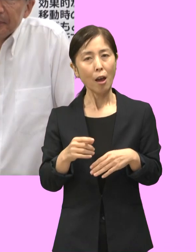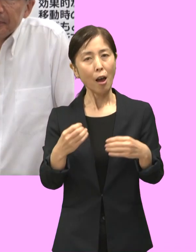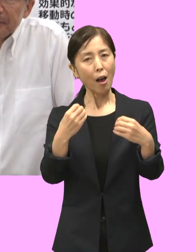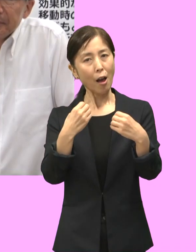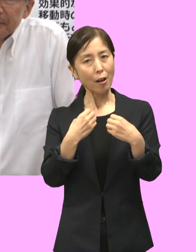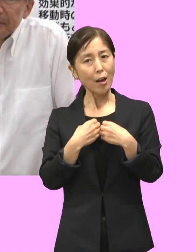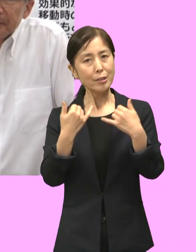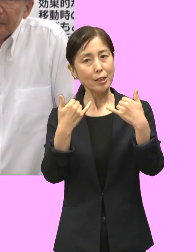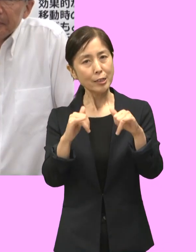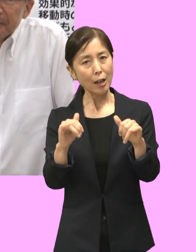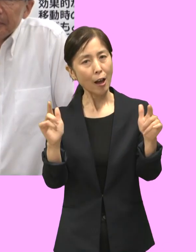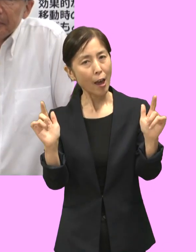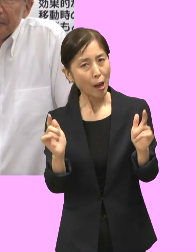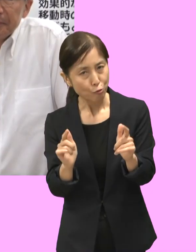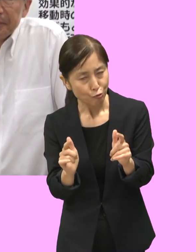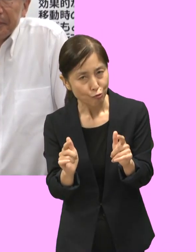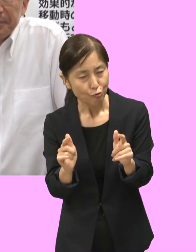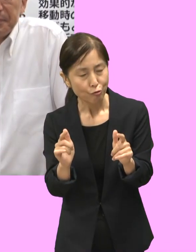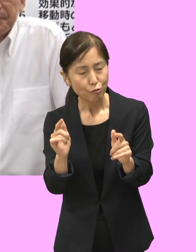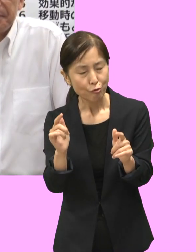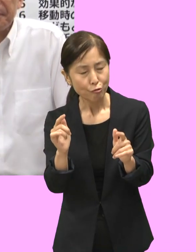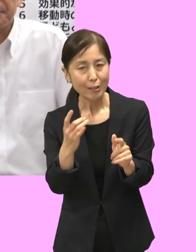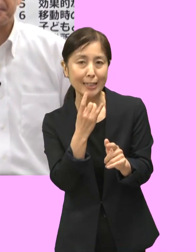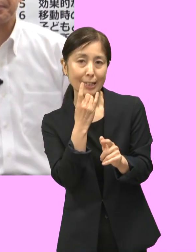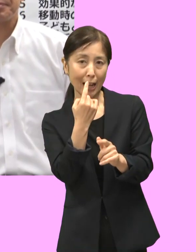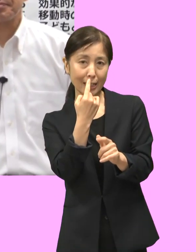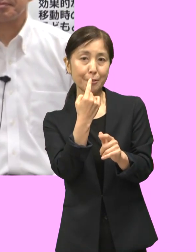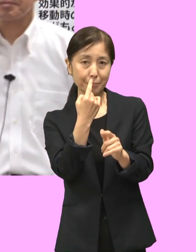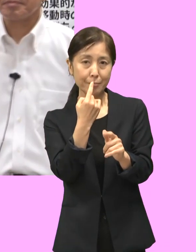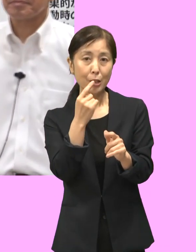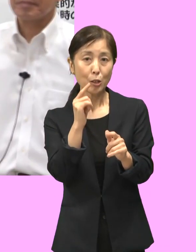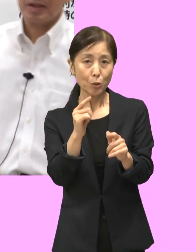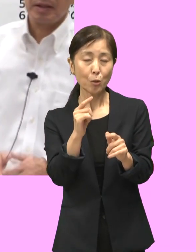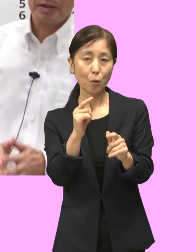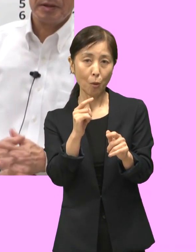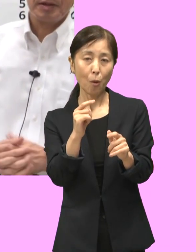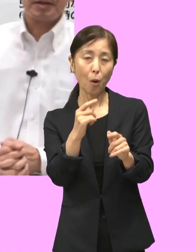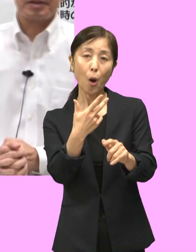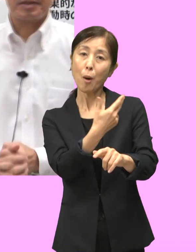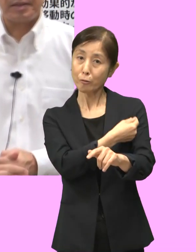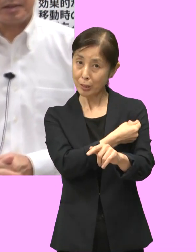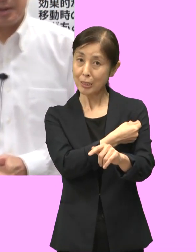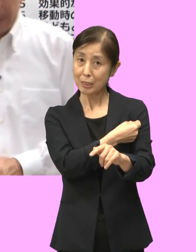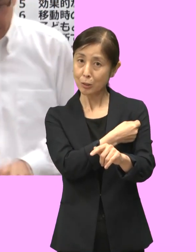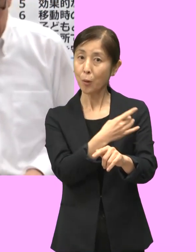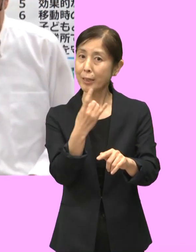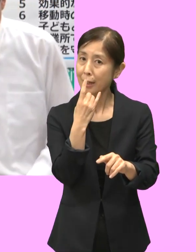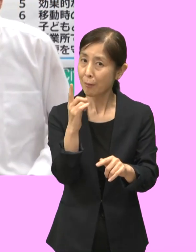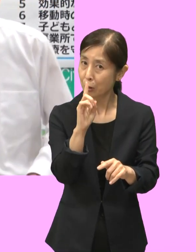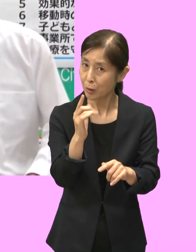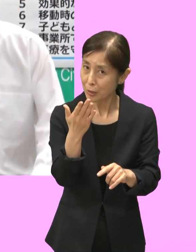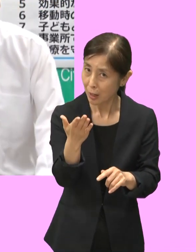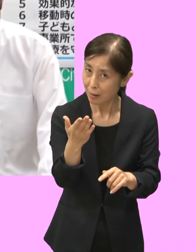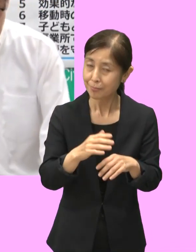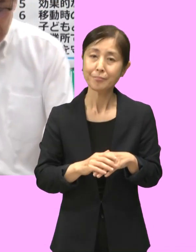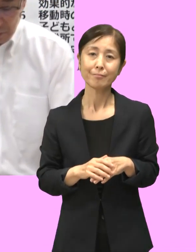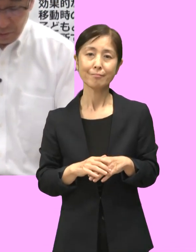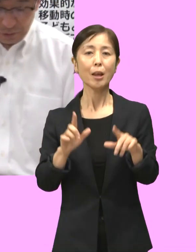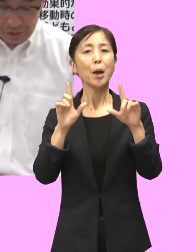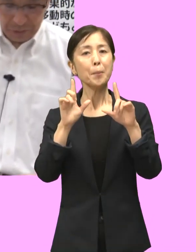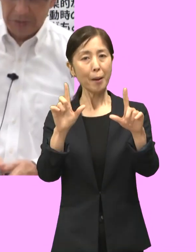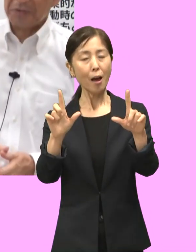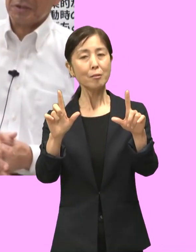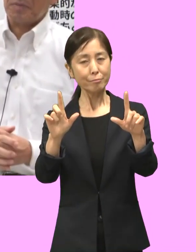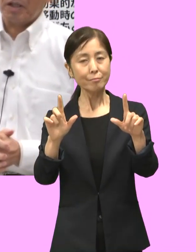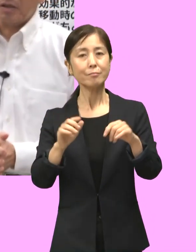感染者が、減ることも期待され、されるワクチンかと思うんですが、そのことに関しての市との、期待感というのを聞かせていただきます。 はい、この